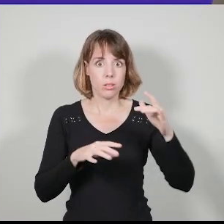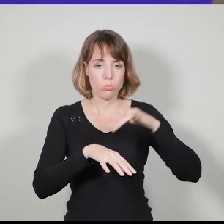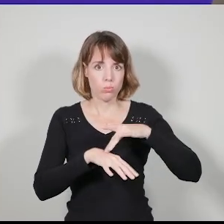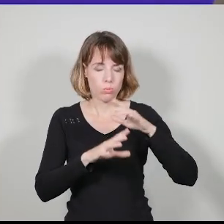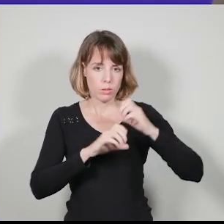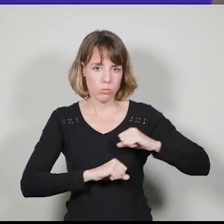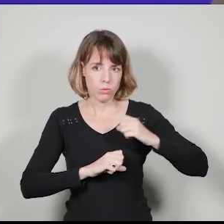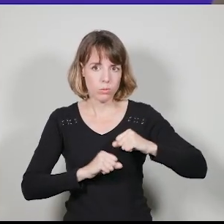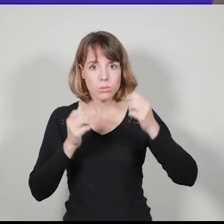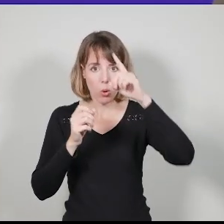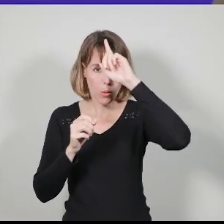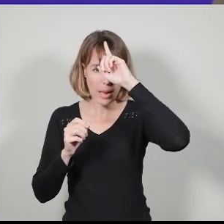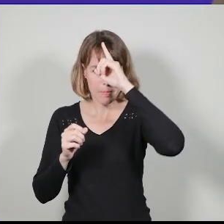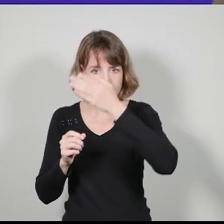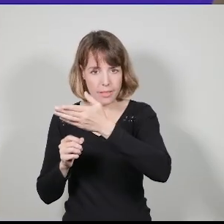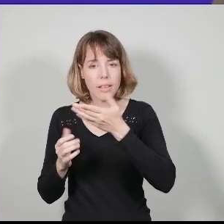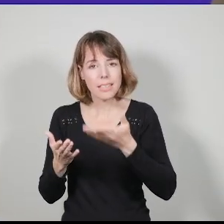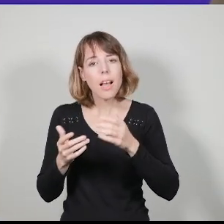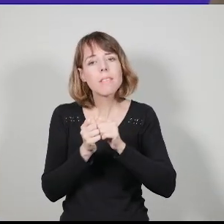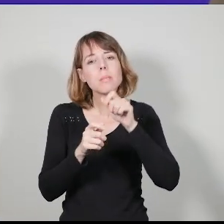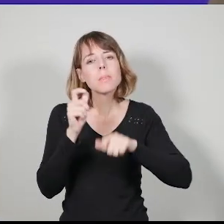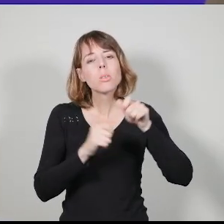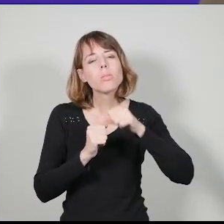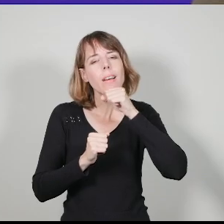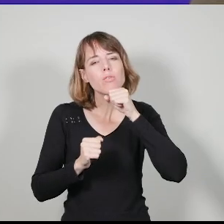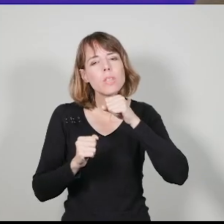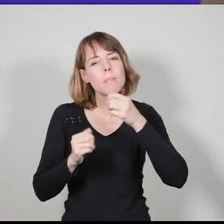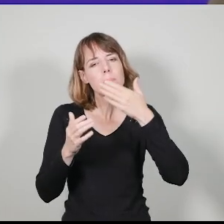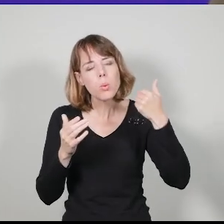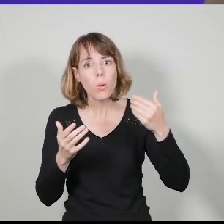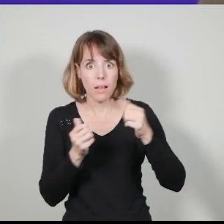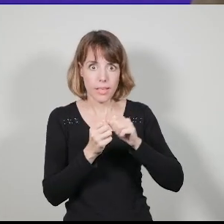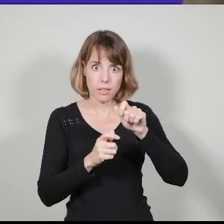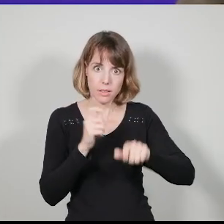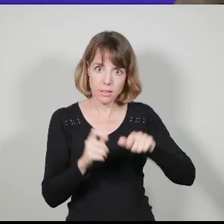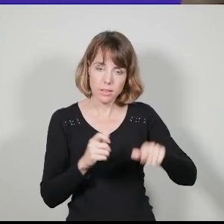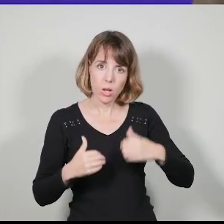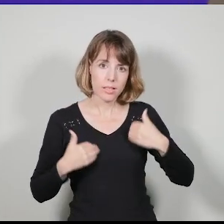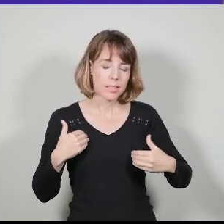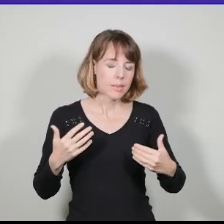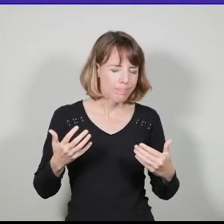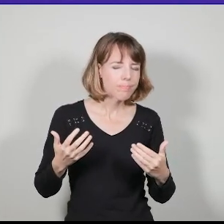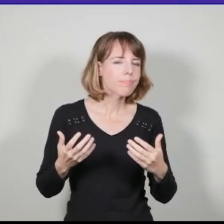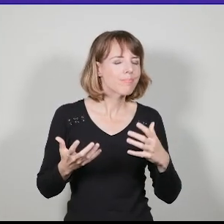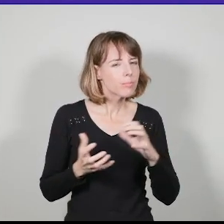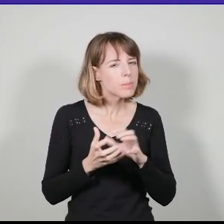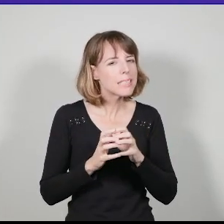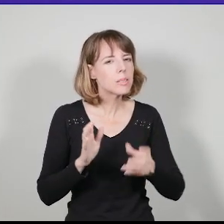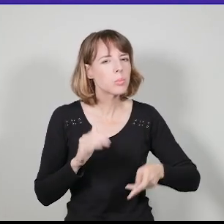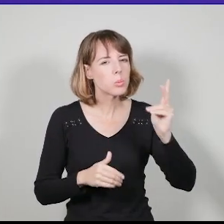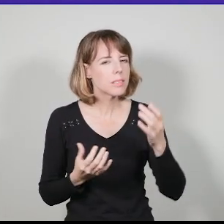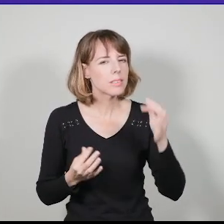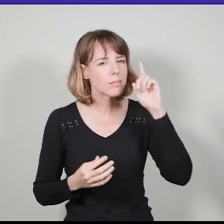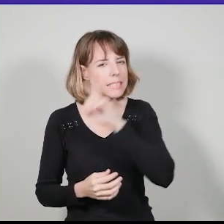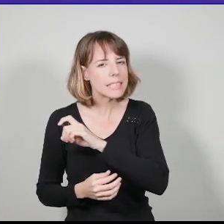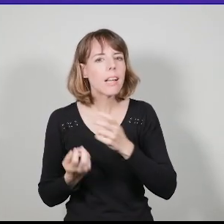bien pour les personnes en situation de handicap et peut-être encore plus dans notre cadre particulier qui était le handicap rare et les maladies rares où il y a